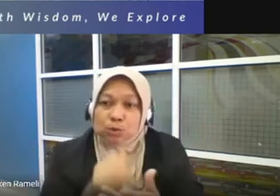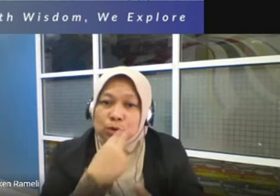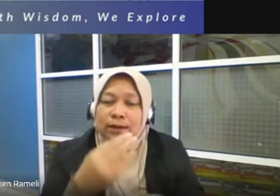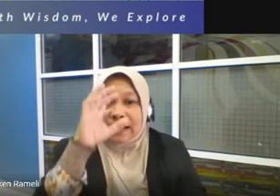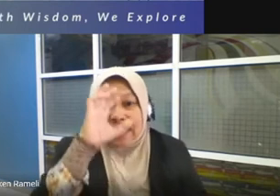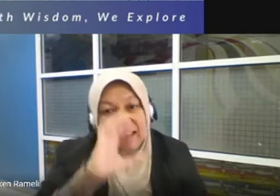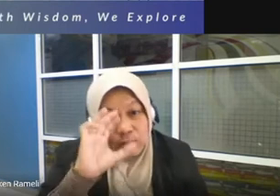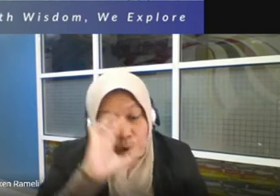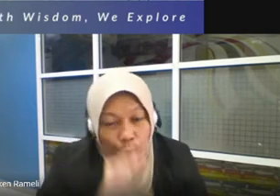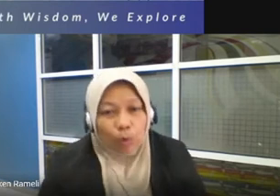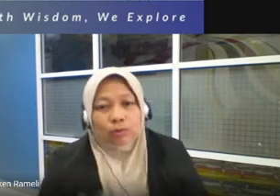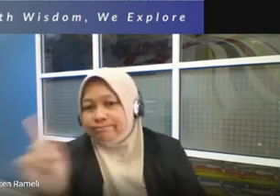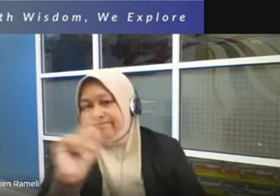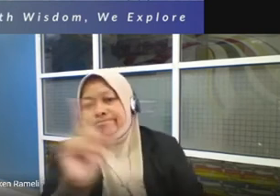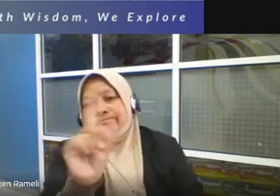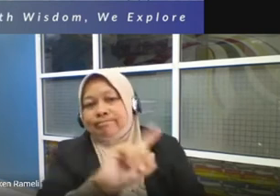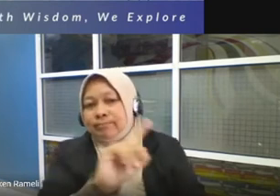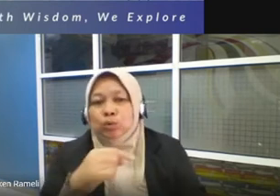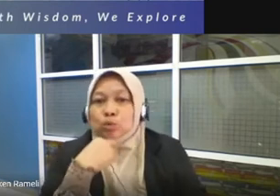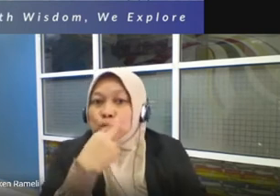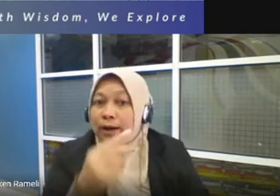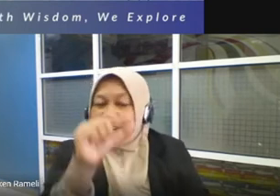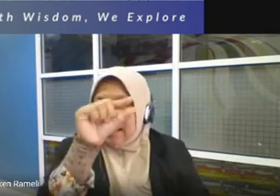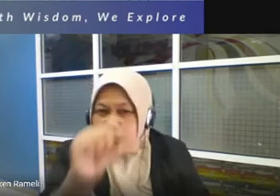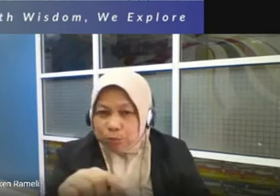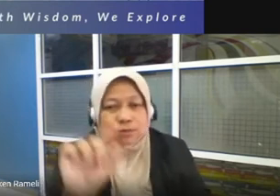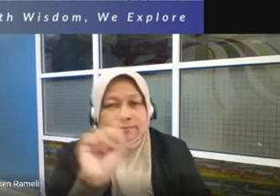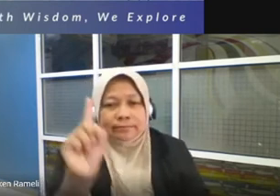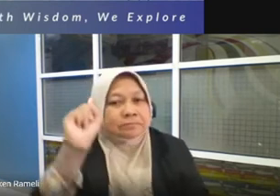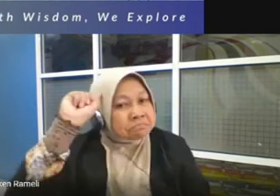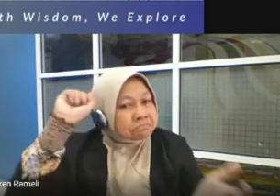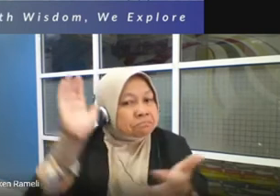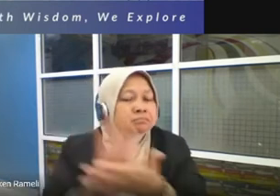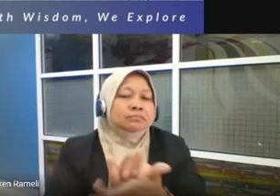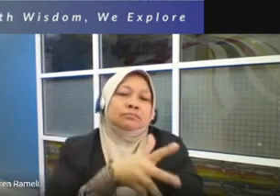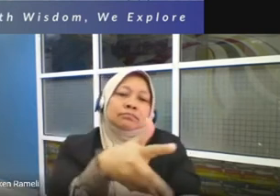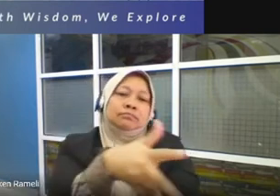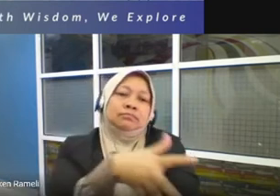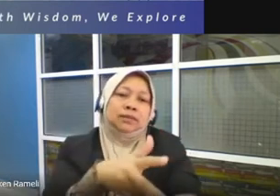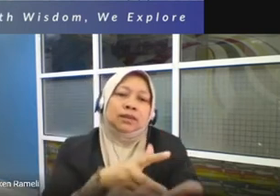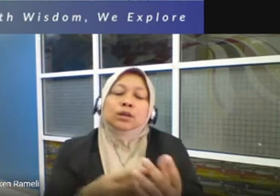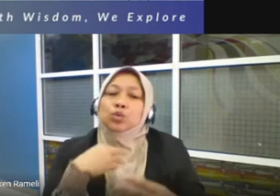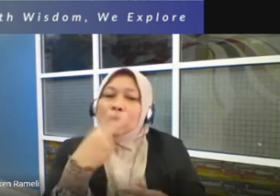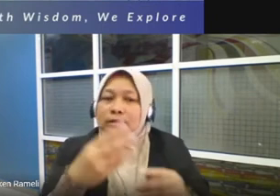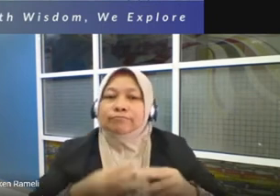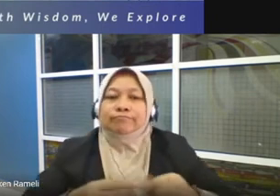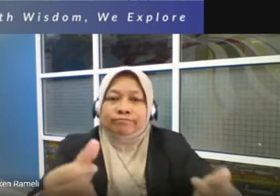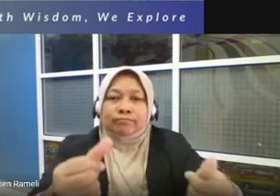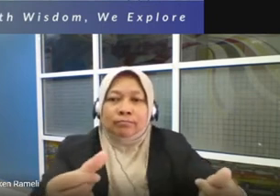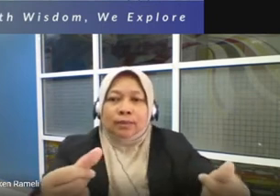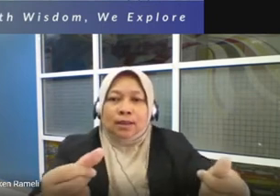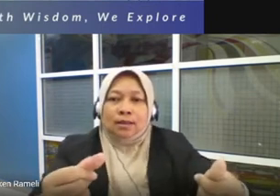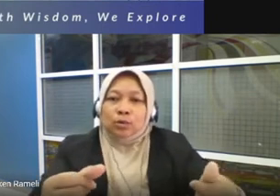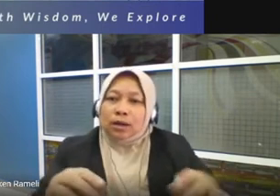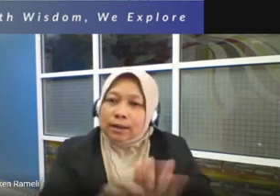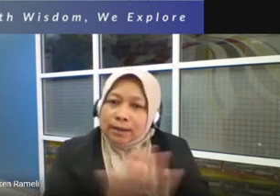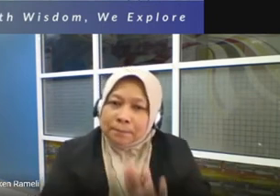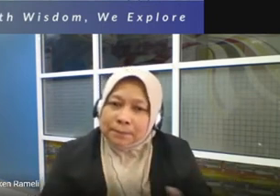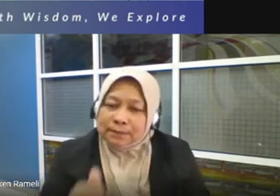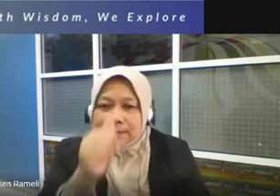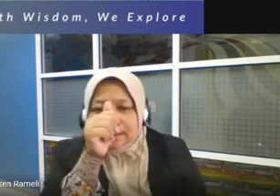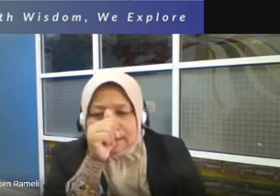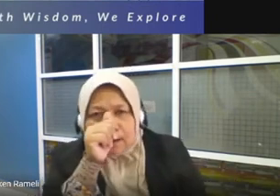ke apakah, itu suara-suara halus dan tidak yakin. Okay? Kemudian dari segi kelicinan suara, suara yang hangat, suara yang